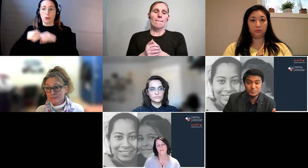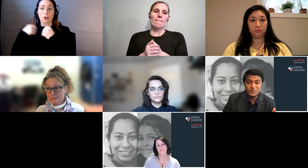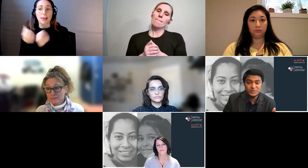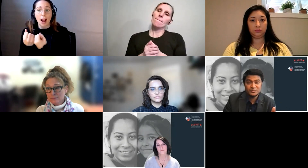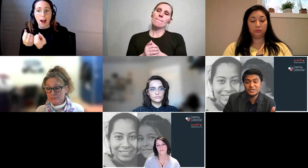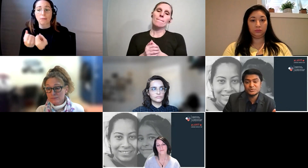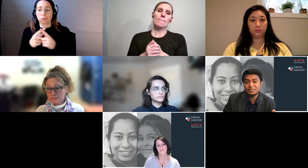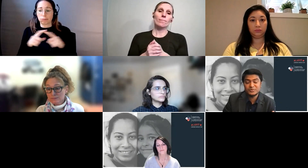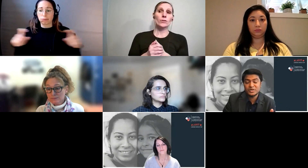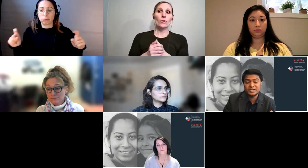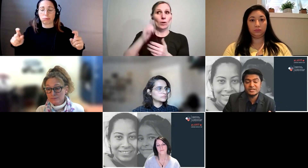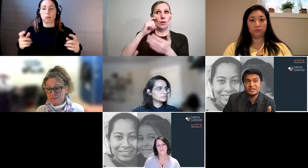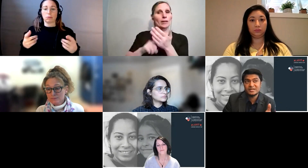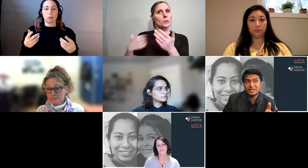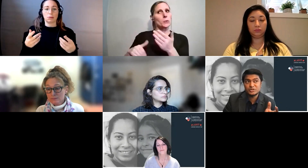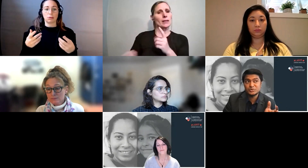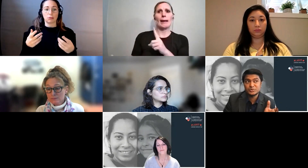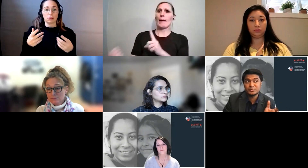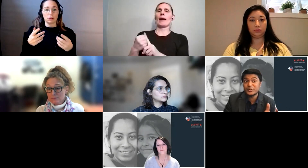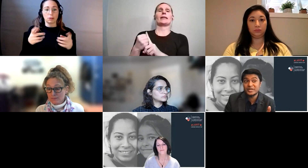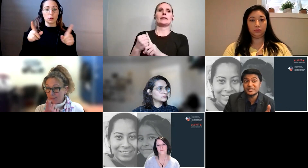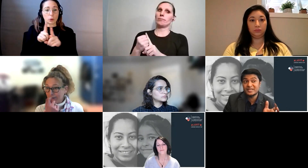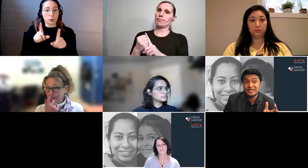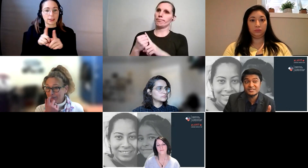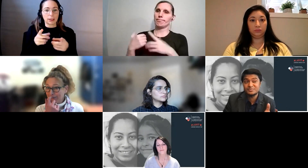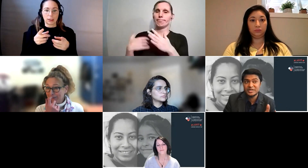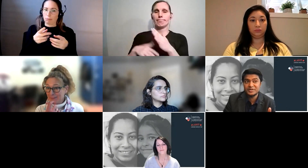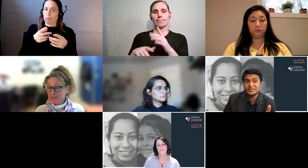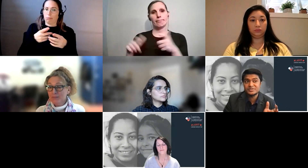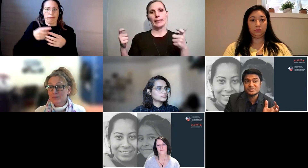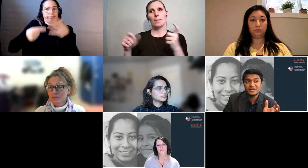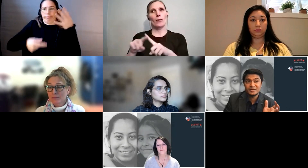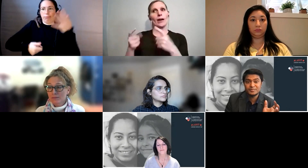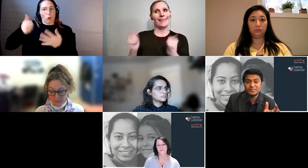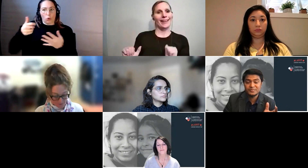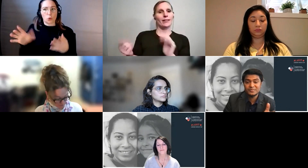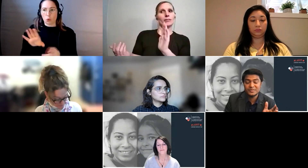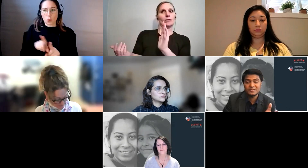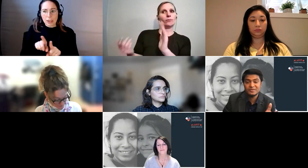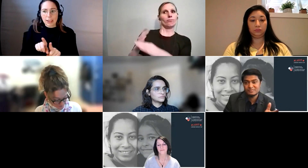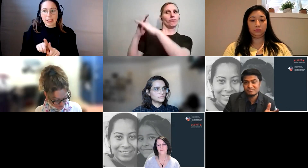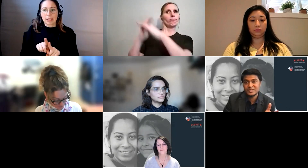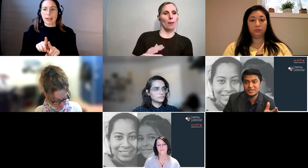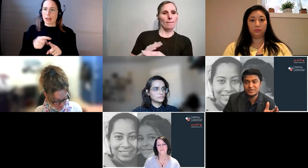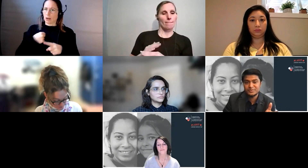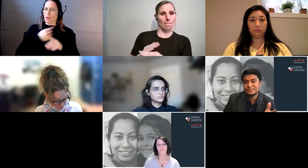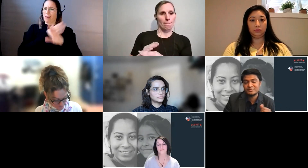Et dans la pratique, il y a plus que ça. Et nous travaillons de façon à casser ces